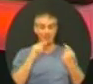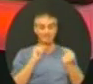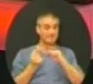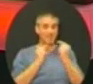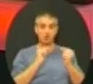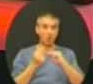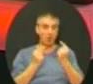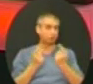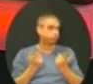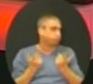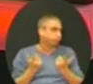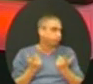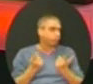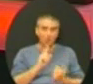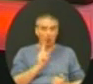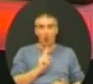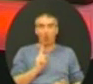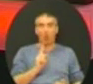בוויכוח שהוא לא